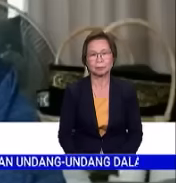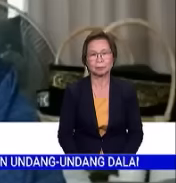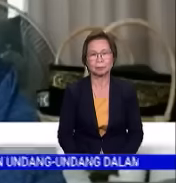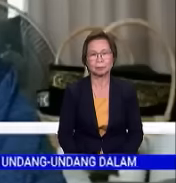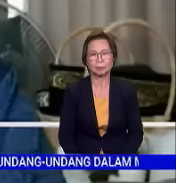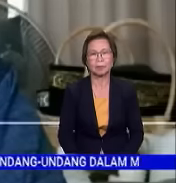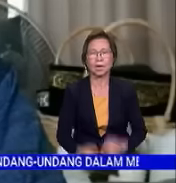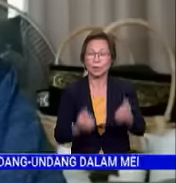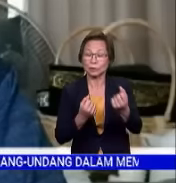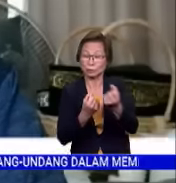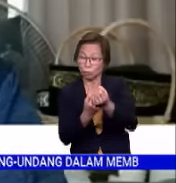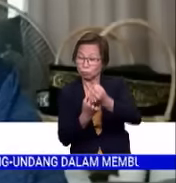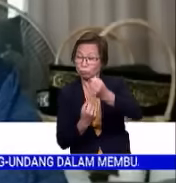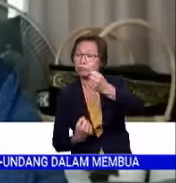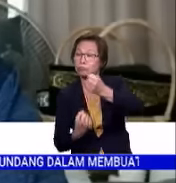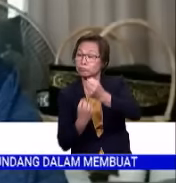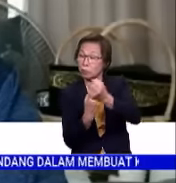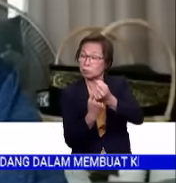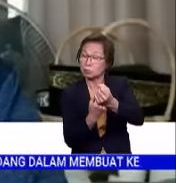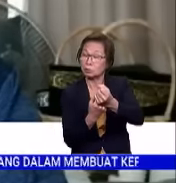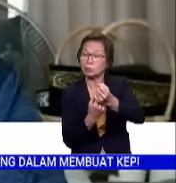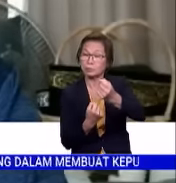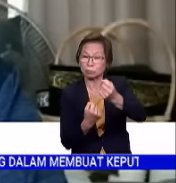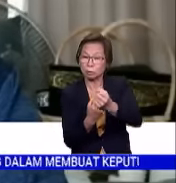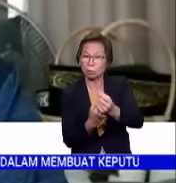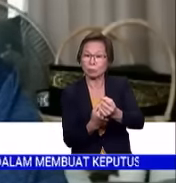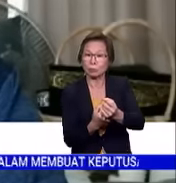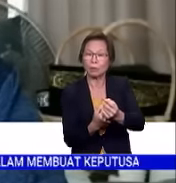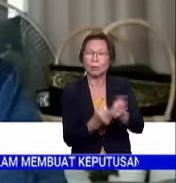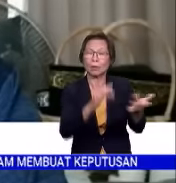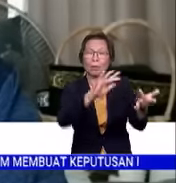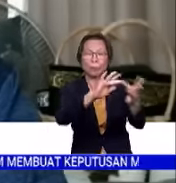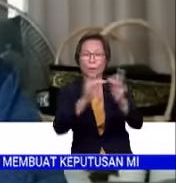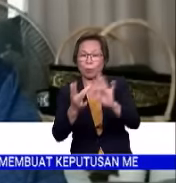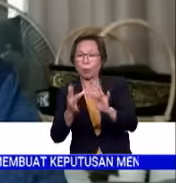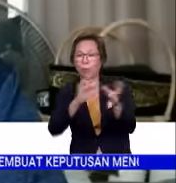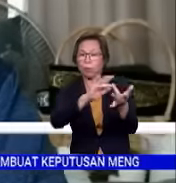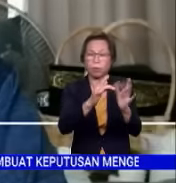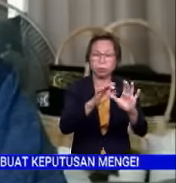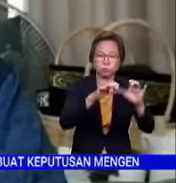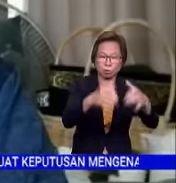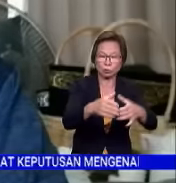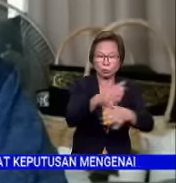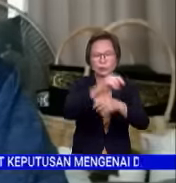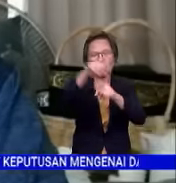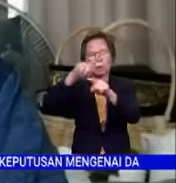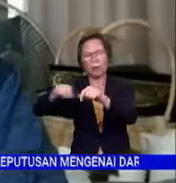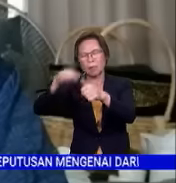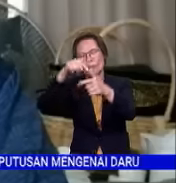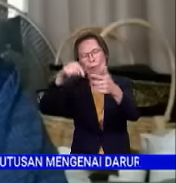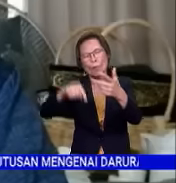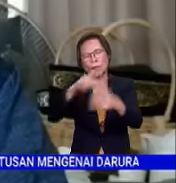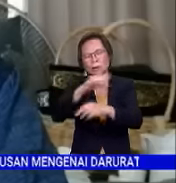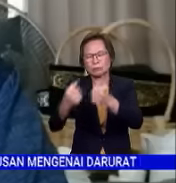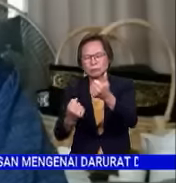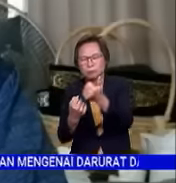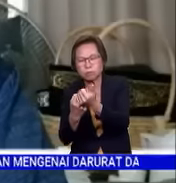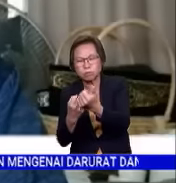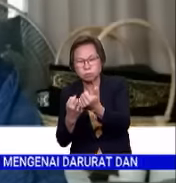Dari segi sponsorshipnya, dari segi hubungan dalam pasukan dan sebagainya, dan juga sokongan